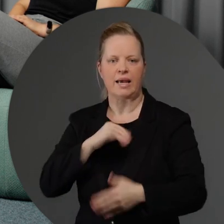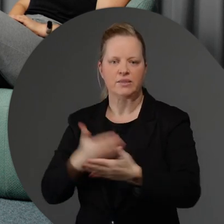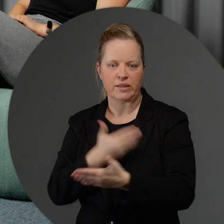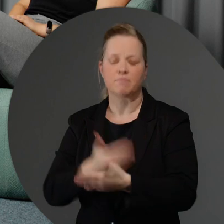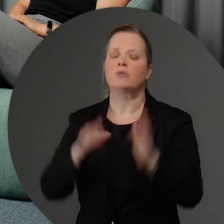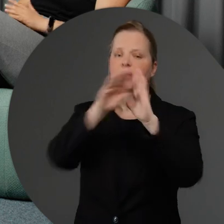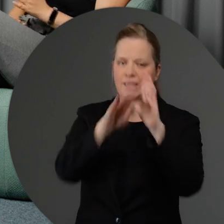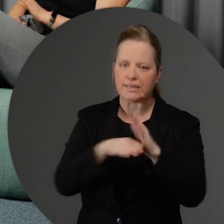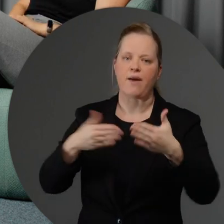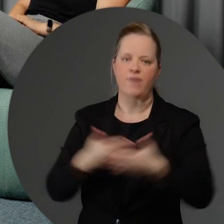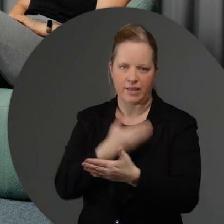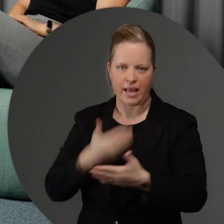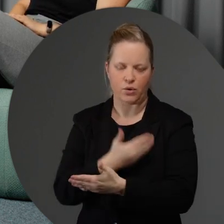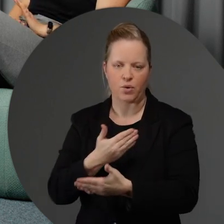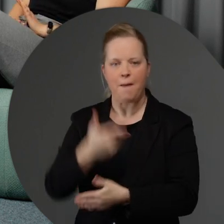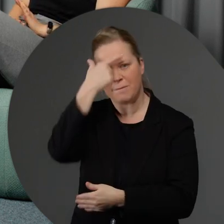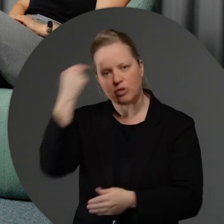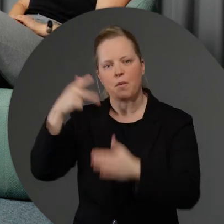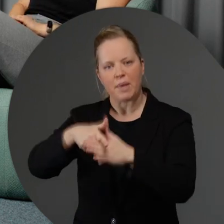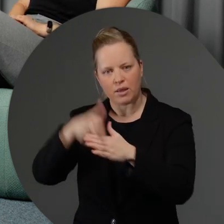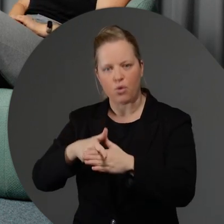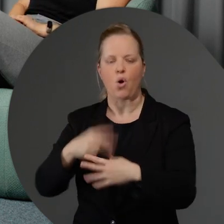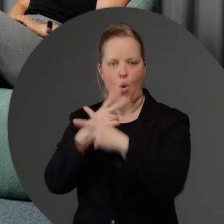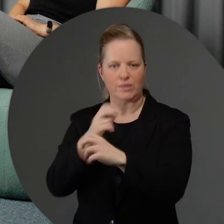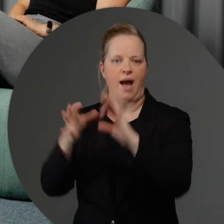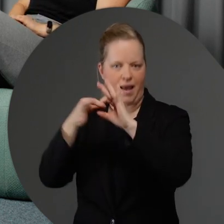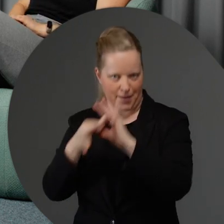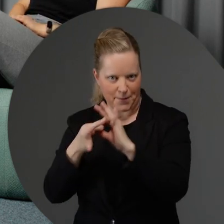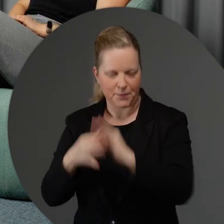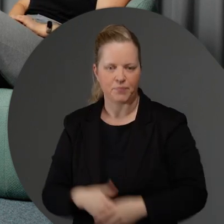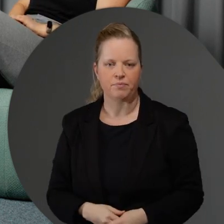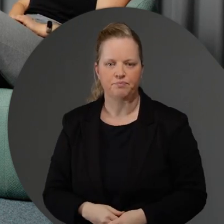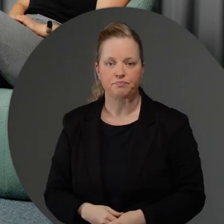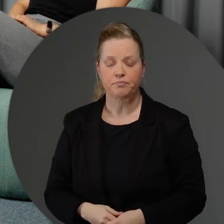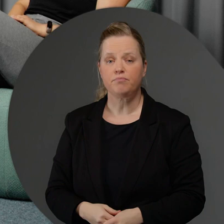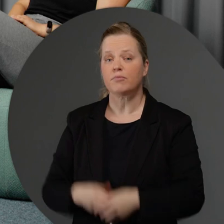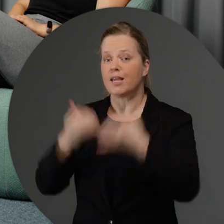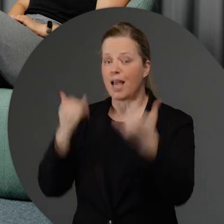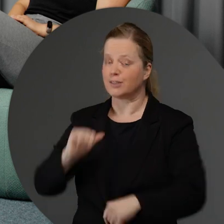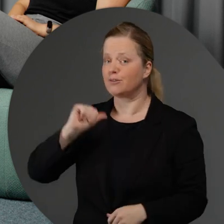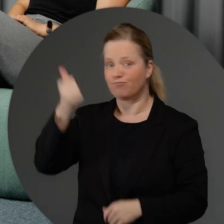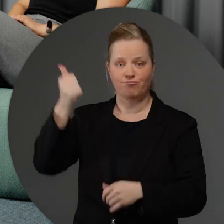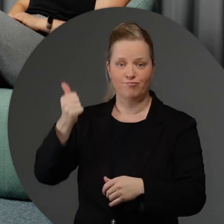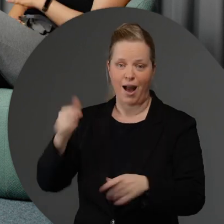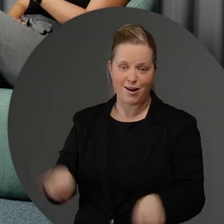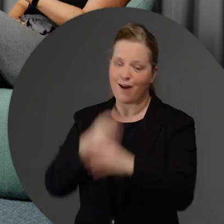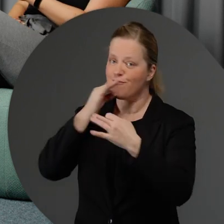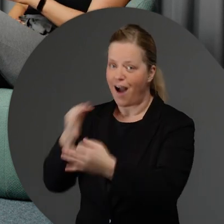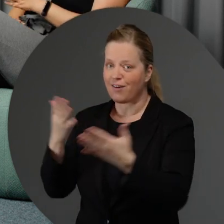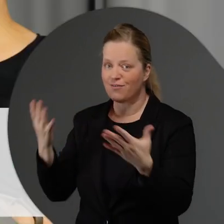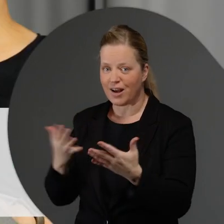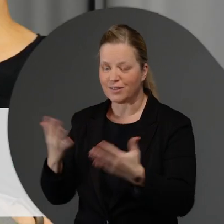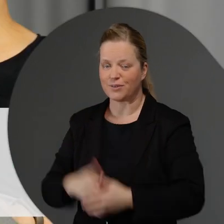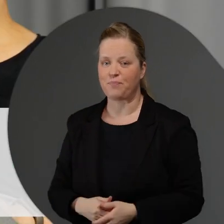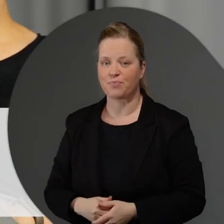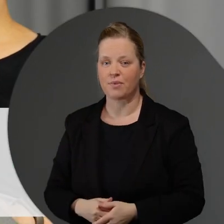die Interessensvertretung, die gesetzliche Vertretung der Menschen mit Behinderungen in Österreich. Und ich möchte gleich einmal